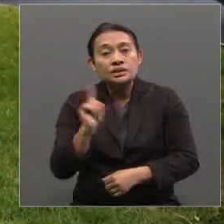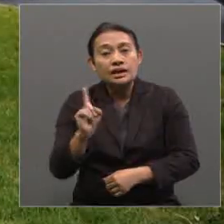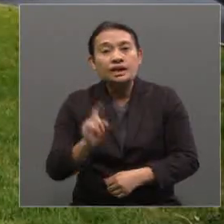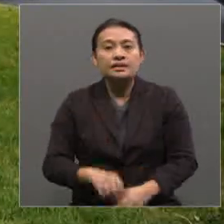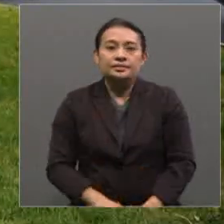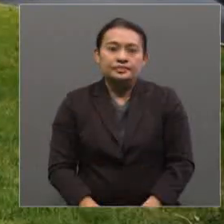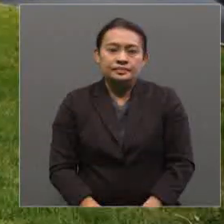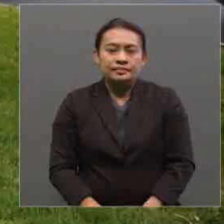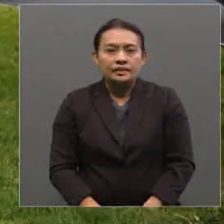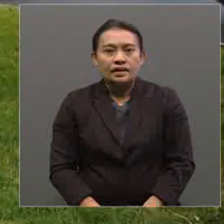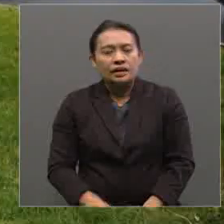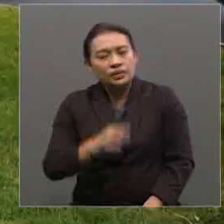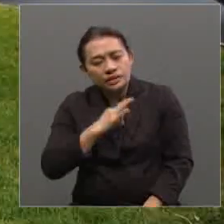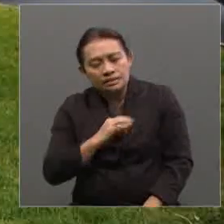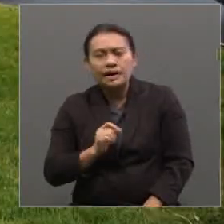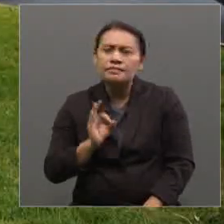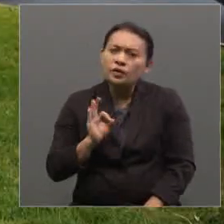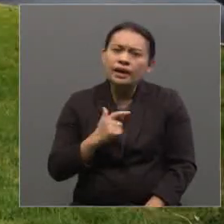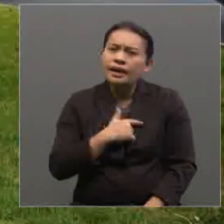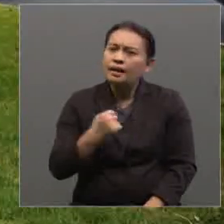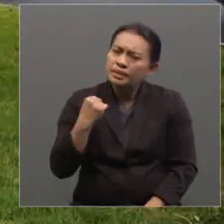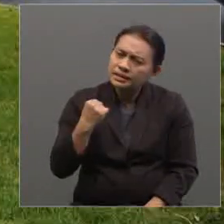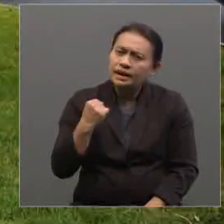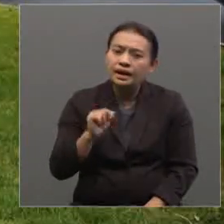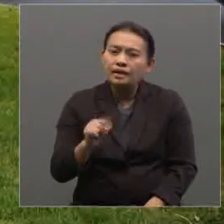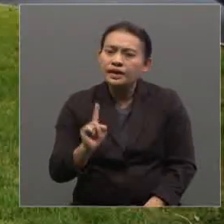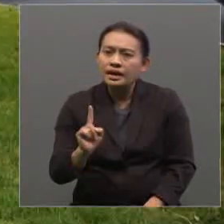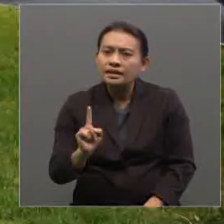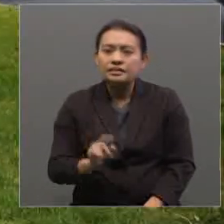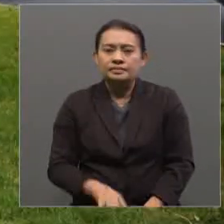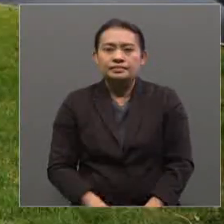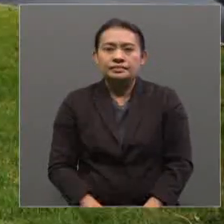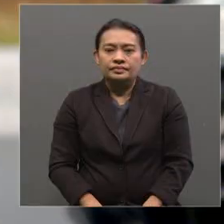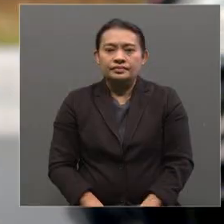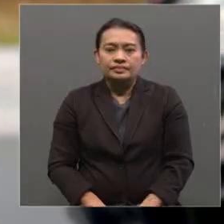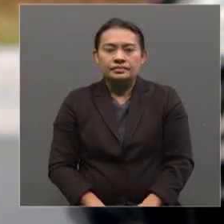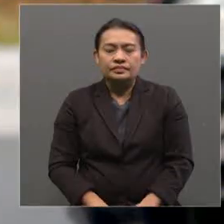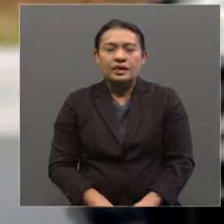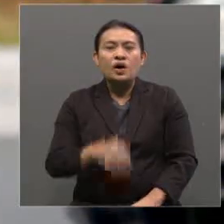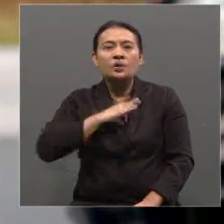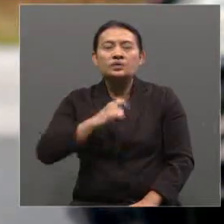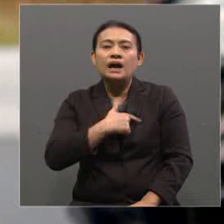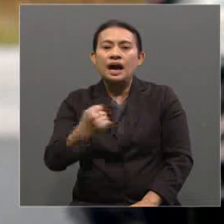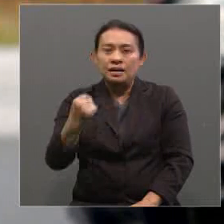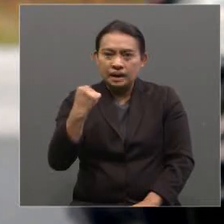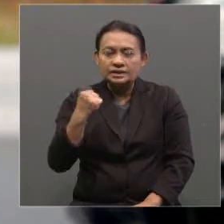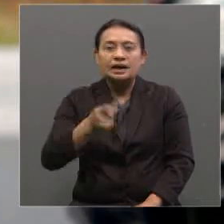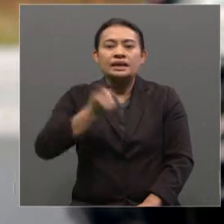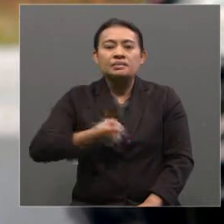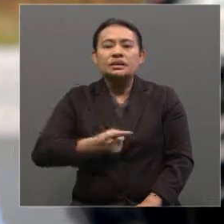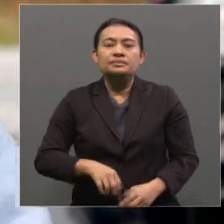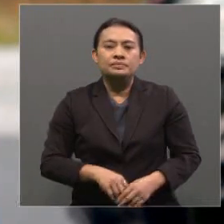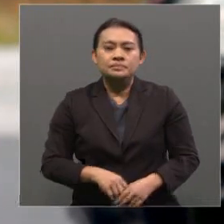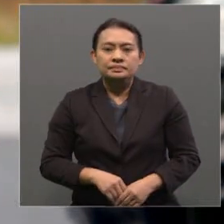ราแหมโอเคและมั่นใจว่าจะเข้าไปทำยังไงรอบนี้เป็นไงครับ รอบนี้ก็มั่นใจเหมือนเดิมก็